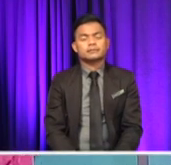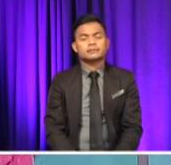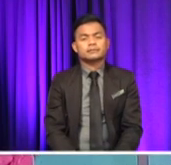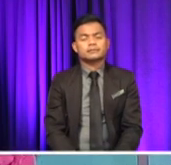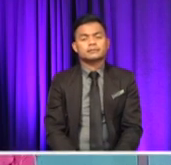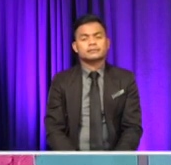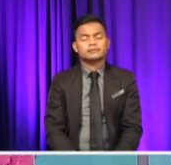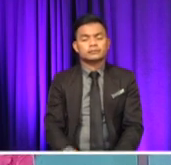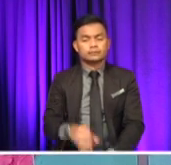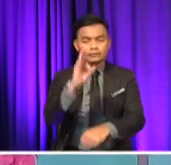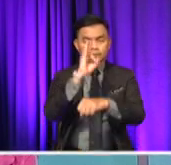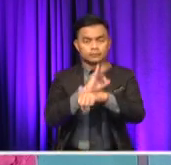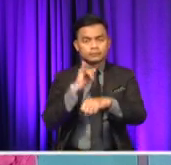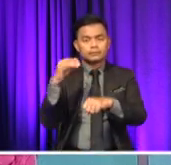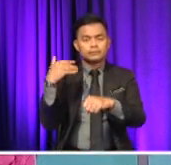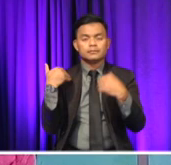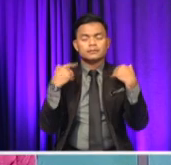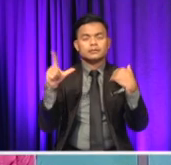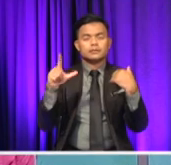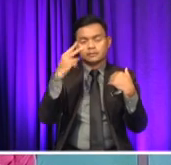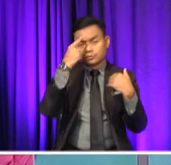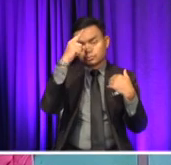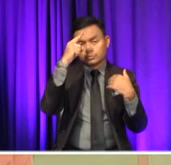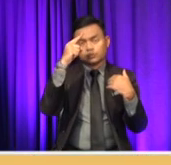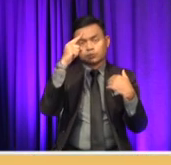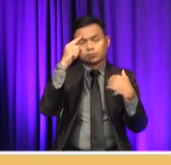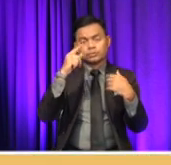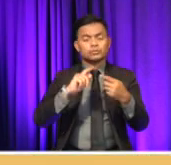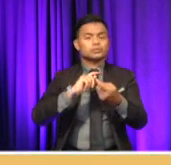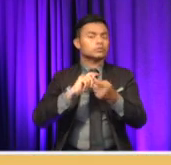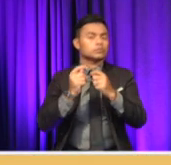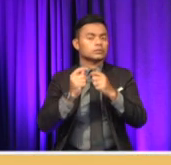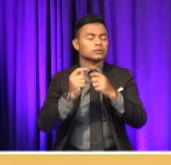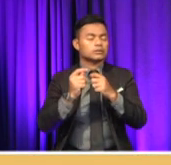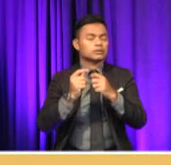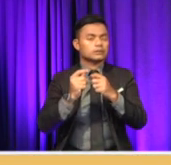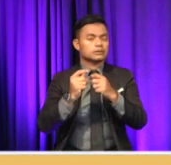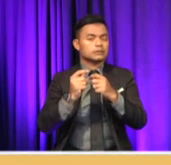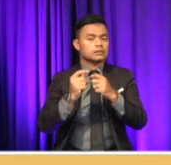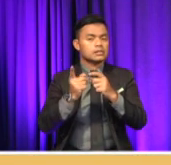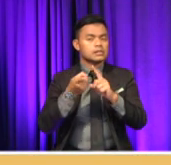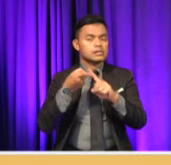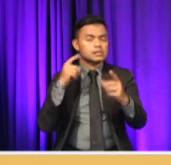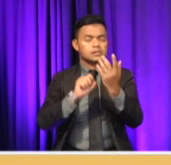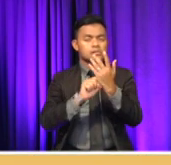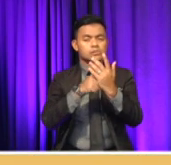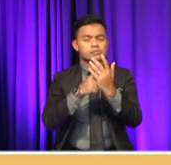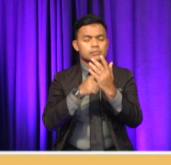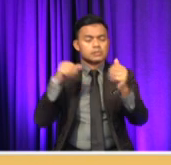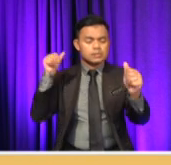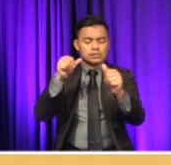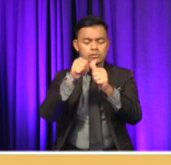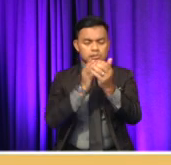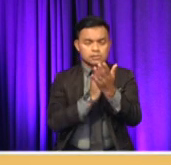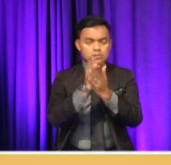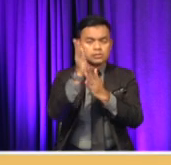adalah untuk tukar tenaga yang dihasilkan daripada sumber arus terus kepada arus ulang alik